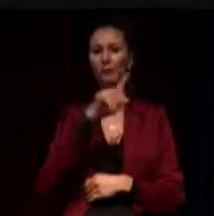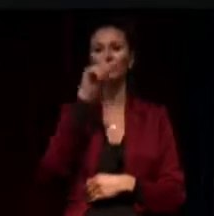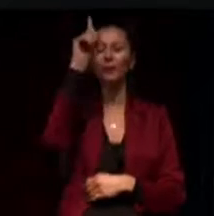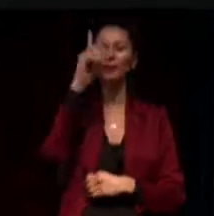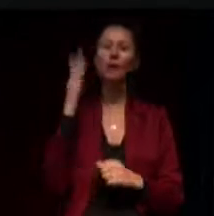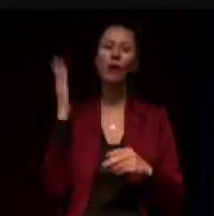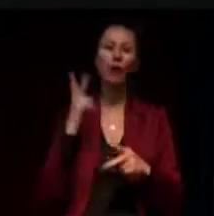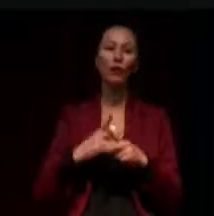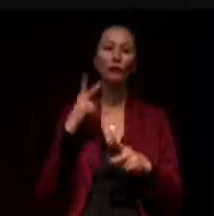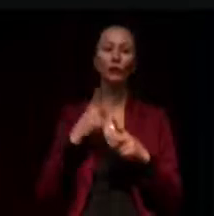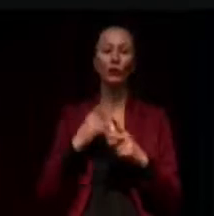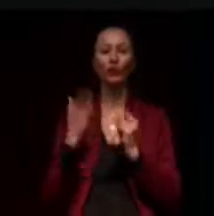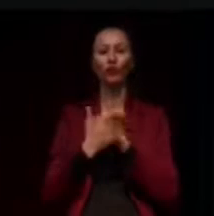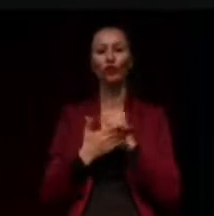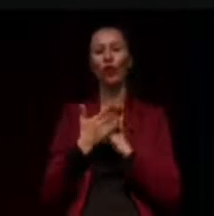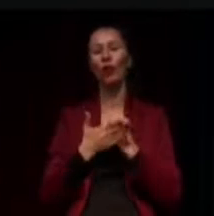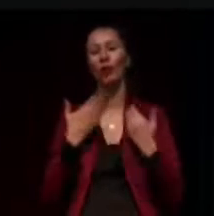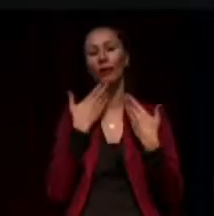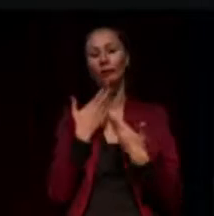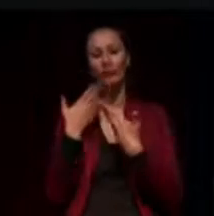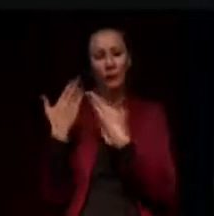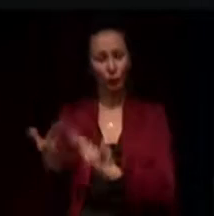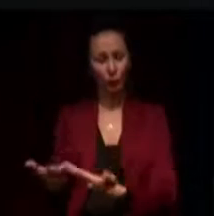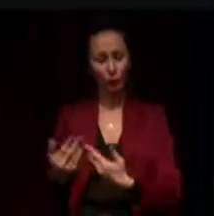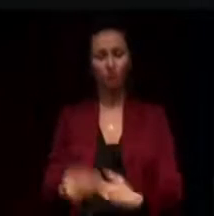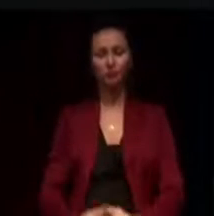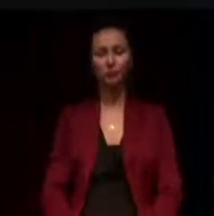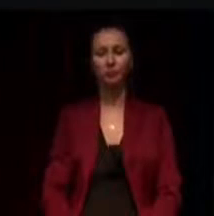Yaralılarımıza da acil şifalar diliyorum.